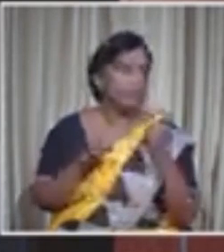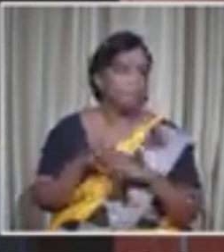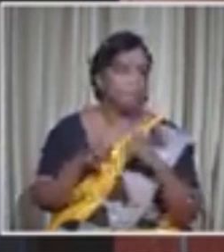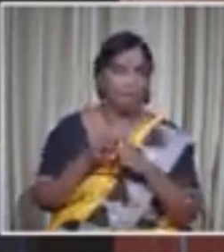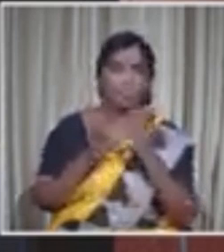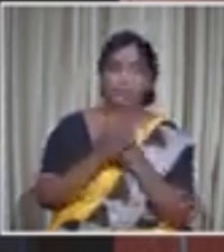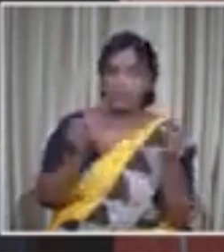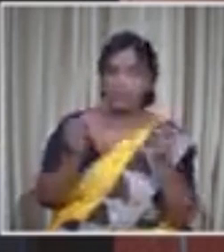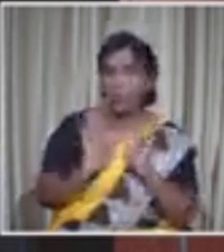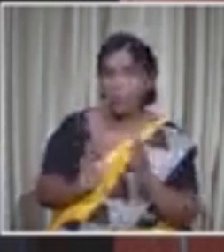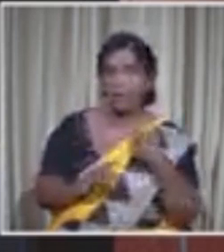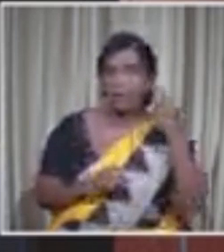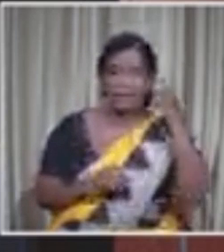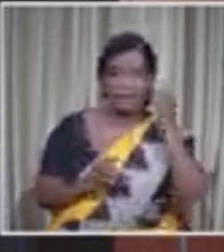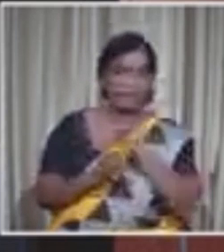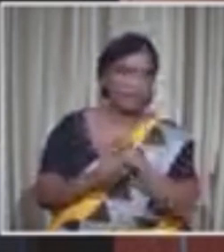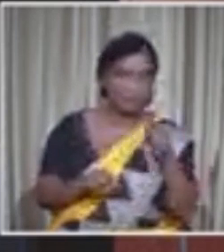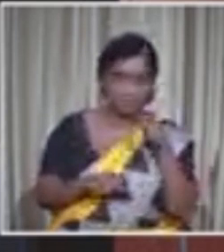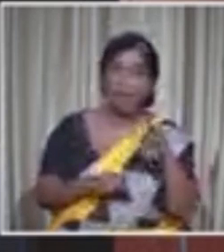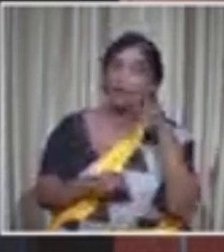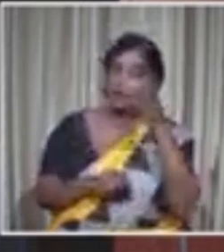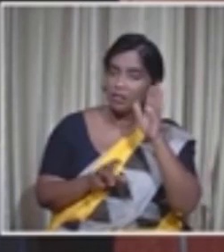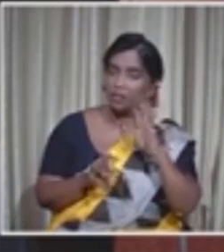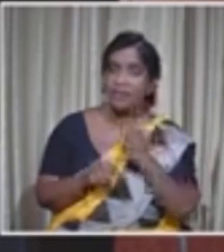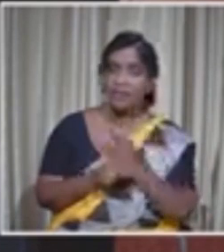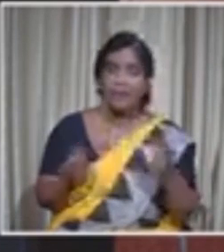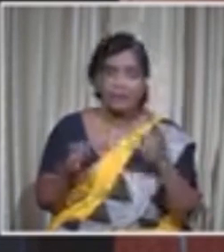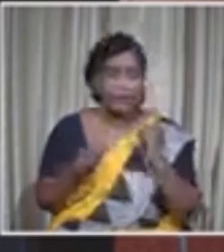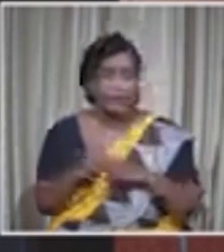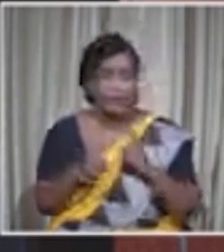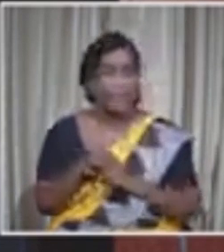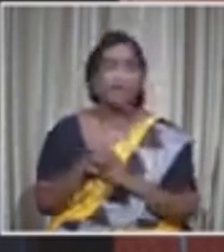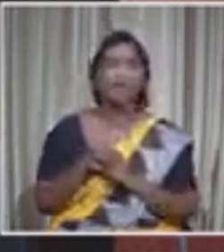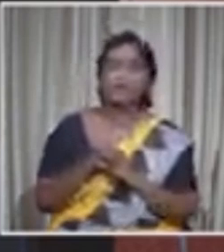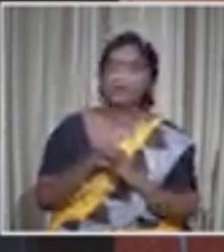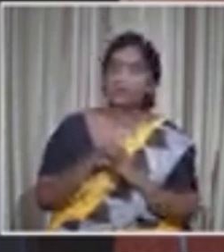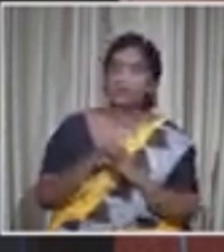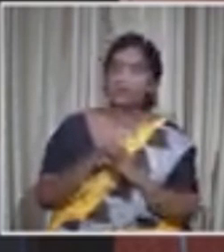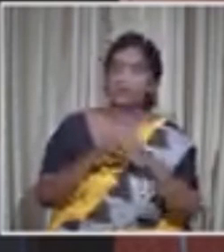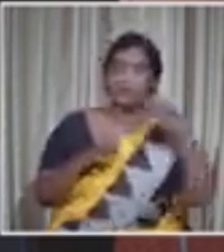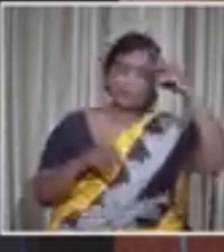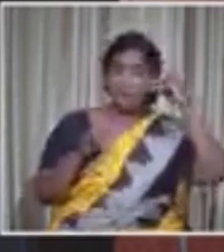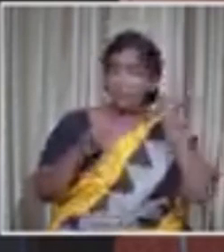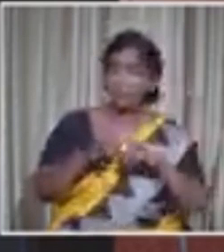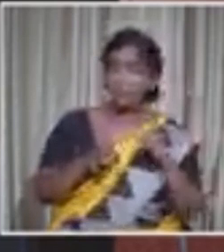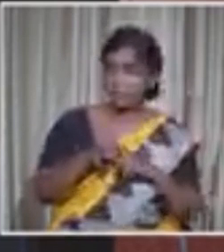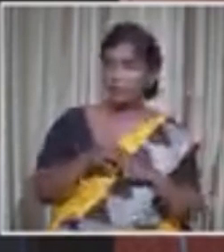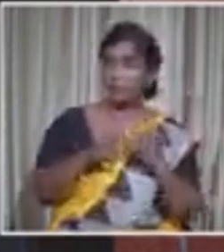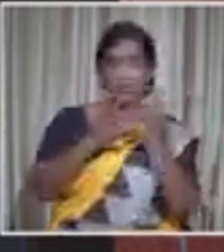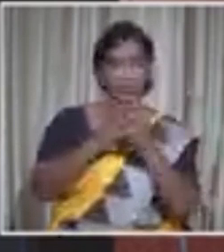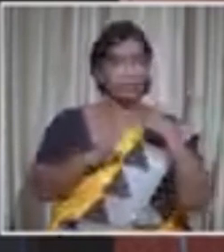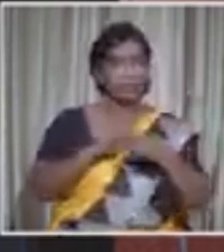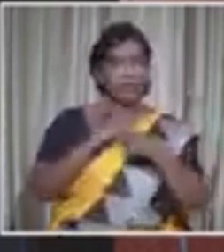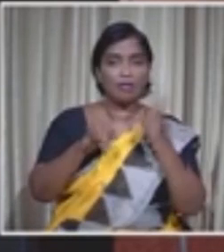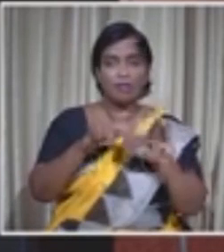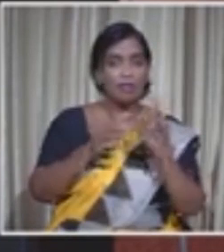இங்கே இருக்கின்ற உங்களுடைய கேஸ் பிரச்சனை, எரிபொருள் பிரச்சனை, மின்சார பிரச்சனை தீர்த்தால் இந்த நாடு பிரச்சனை தீர்ந்து விட்டதாக நீங்கள்